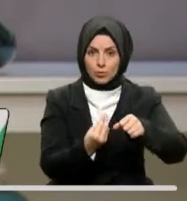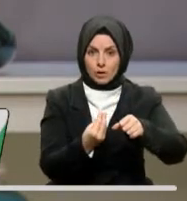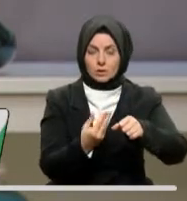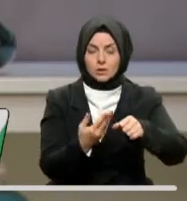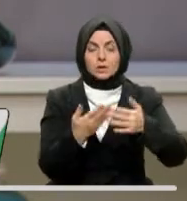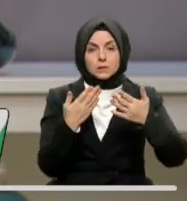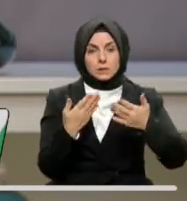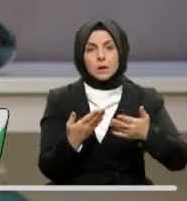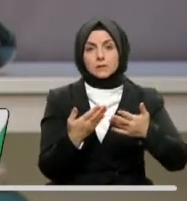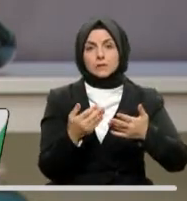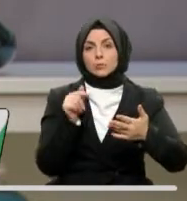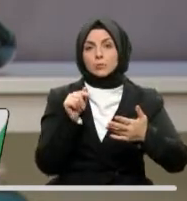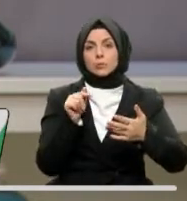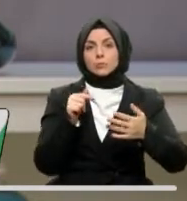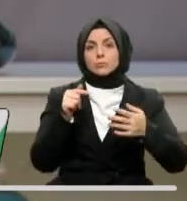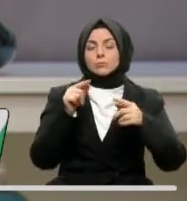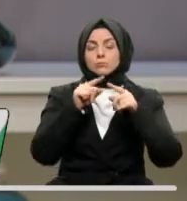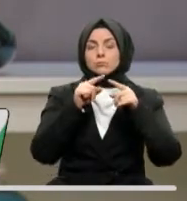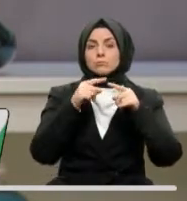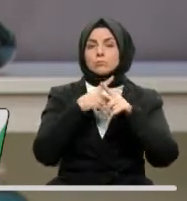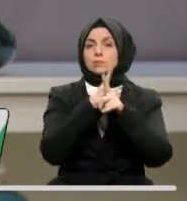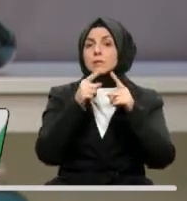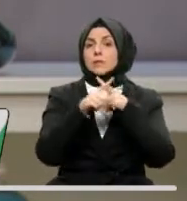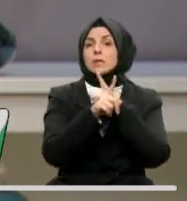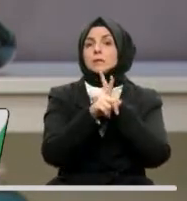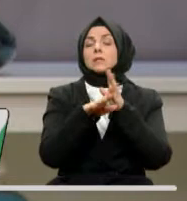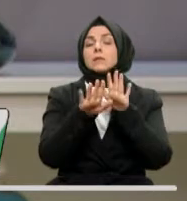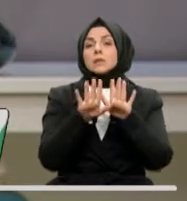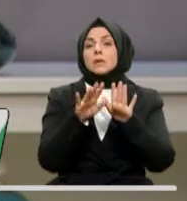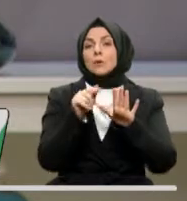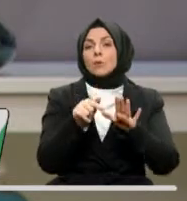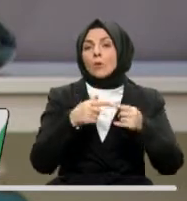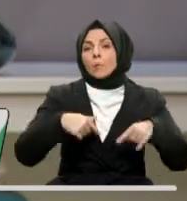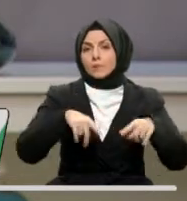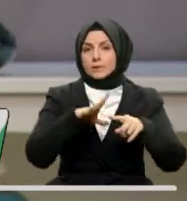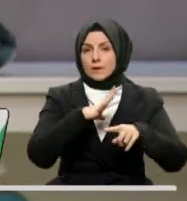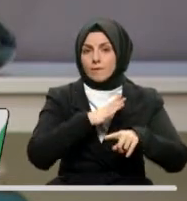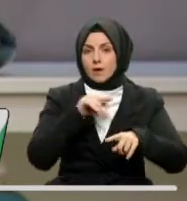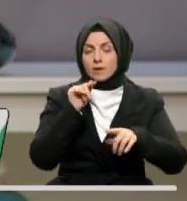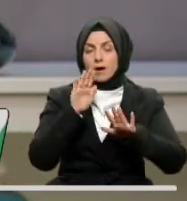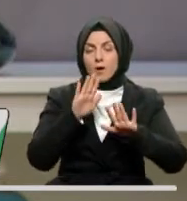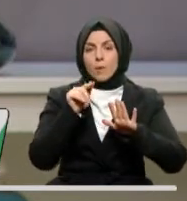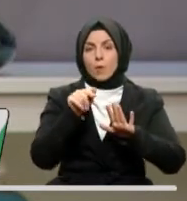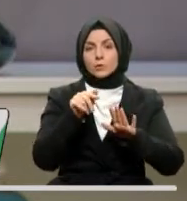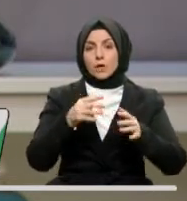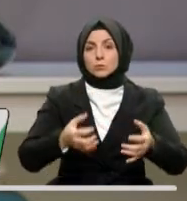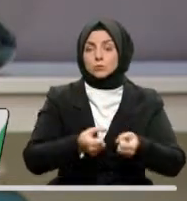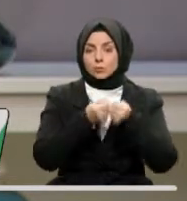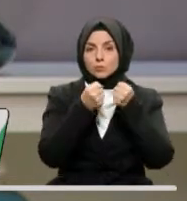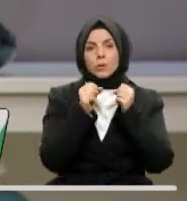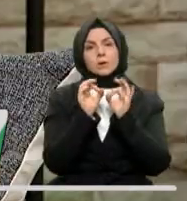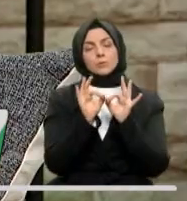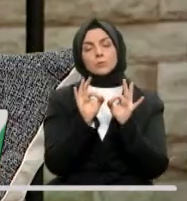kalıtsal değil Anladım Burada ile Genetik değil hani biz de var ve ondan iki zaman kurtulamayacağı gibi bir şey söz konusu değil Şöyle